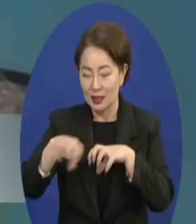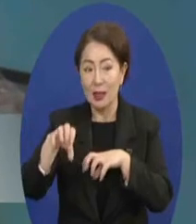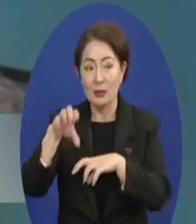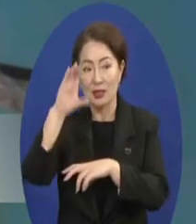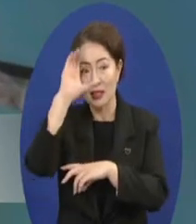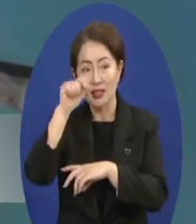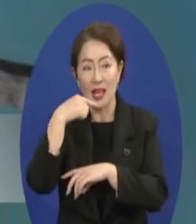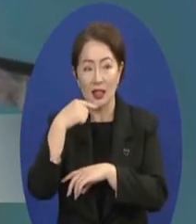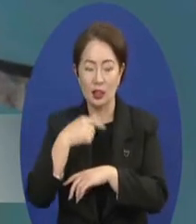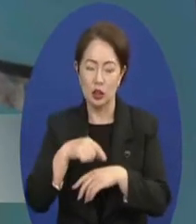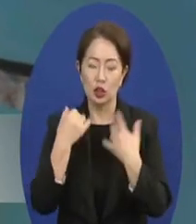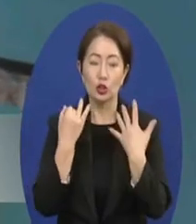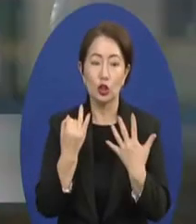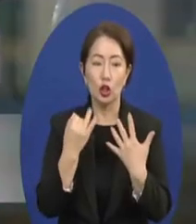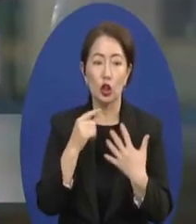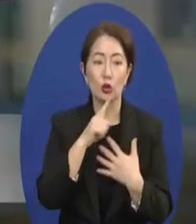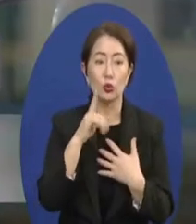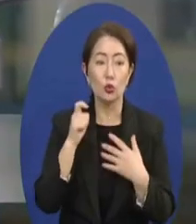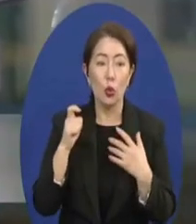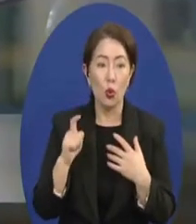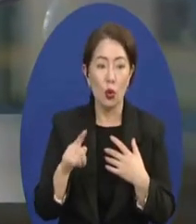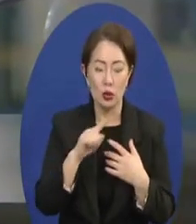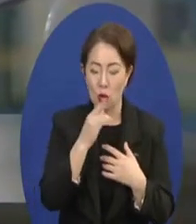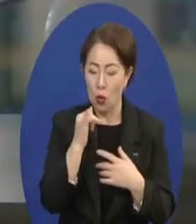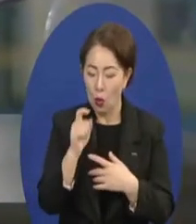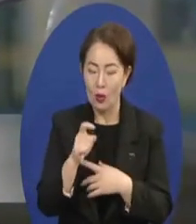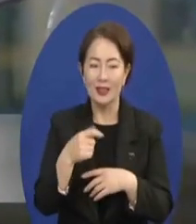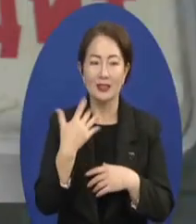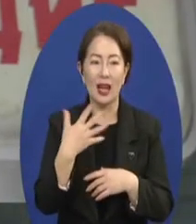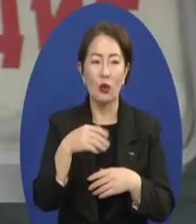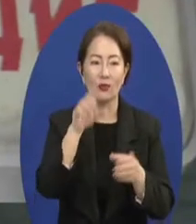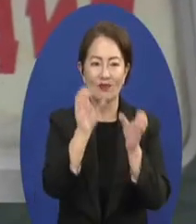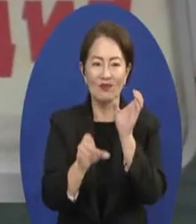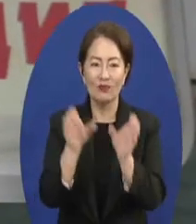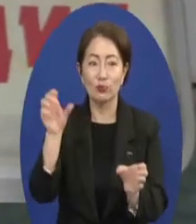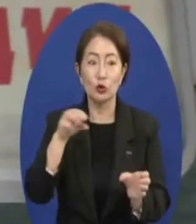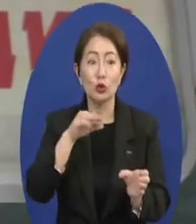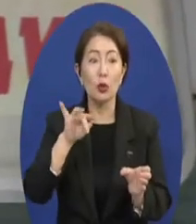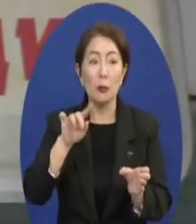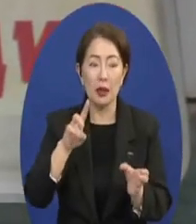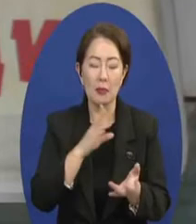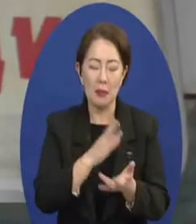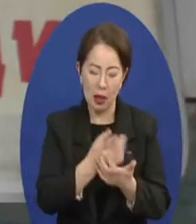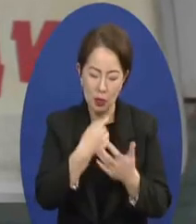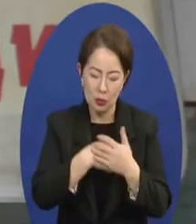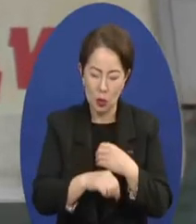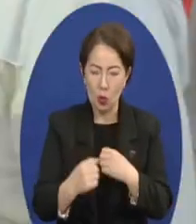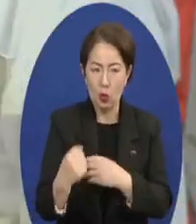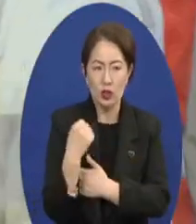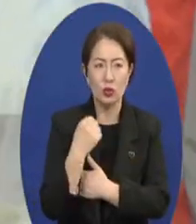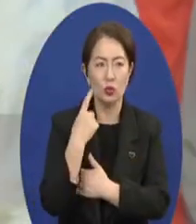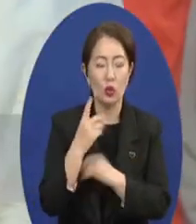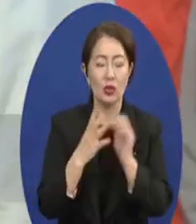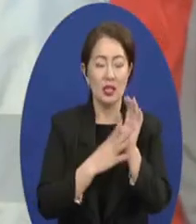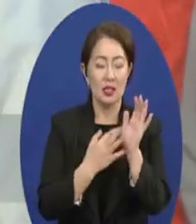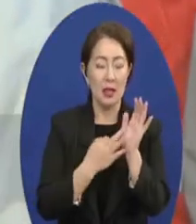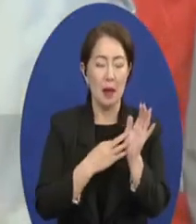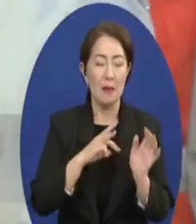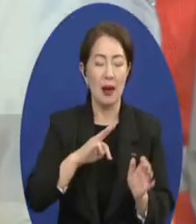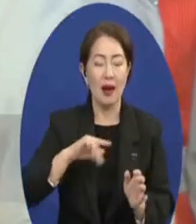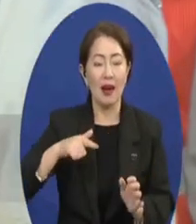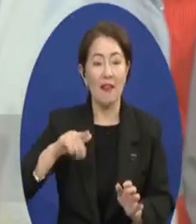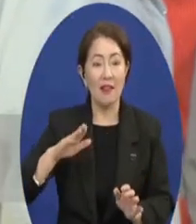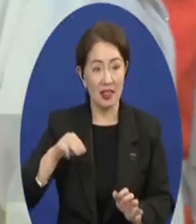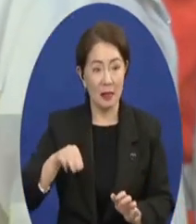станцын хувьд 705 турбинтай суурилуулгдсан нийт хүчин чадал нь 198 мегаватт юм байна. Дулаан шугам